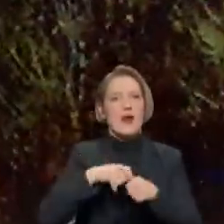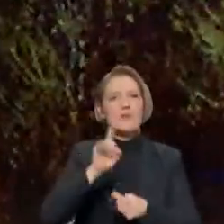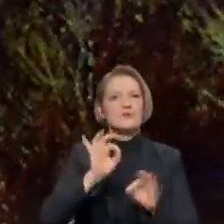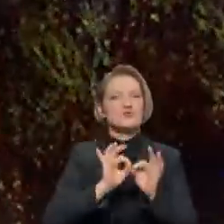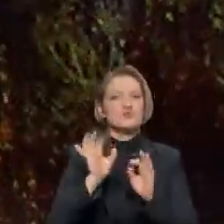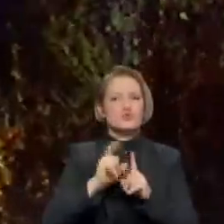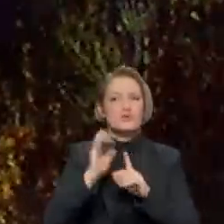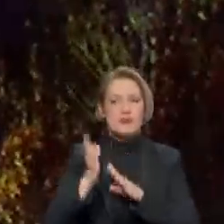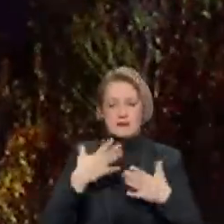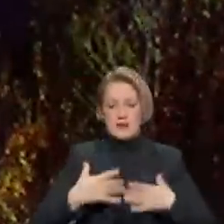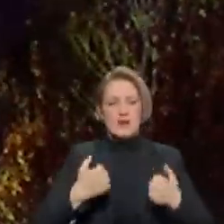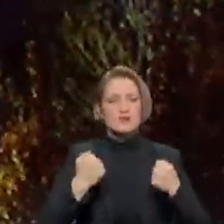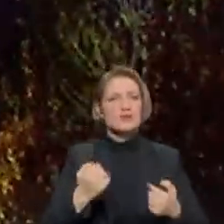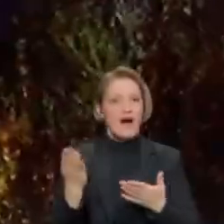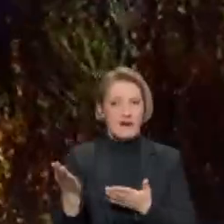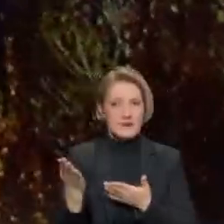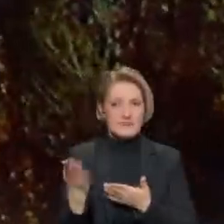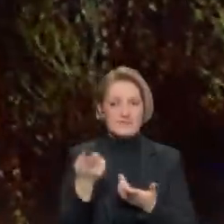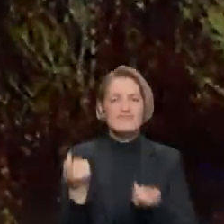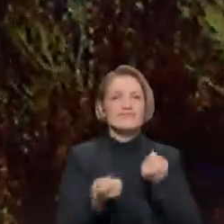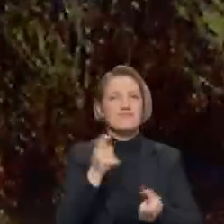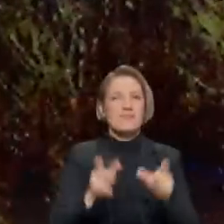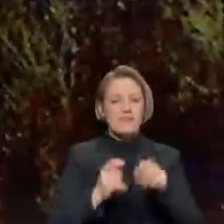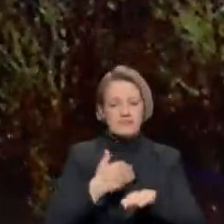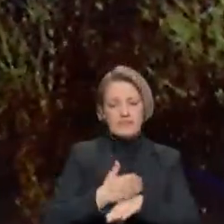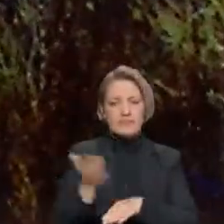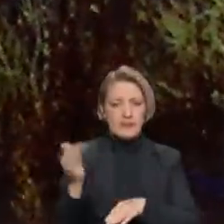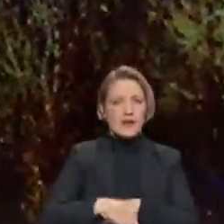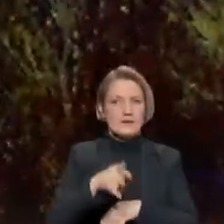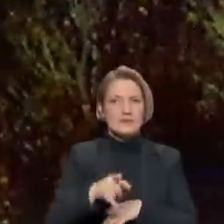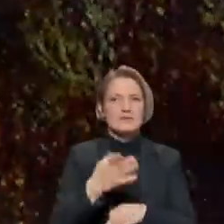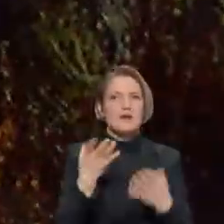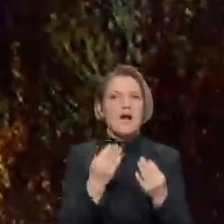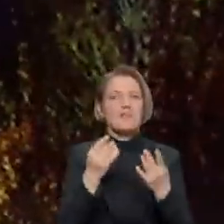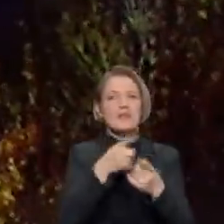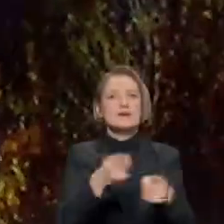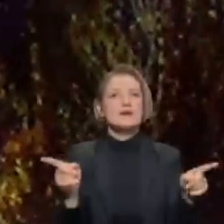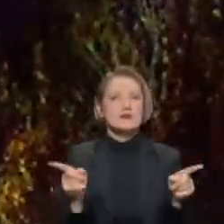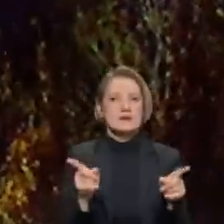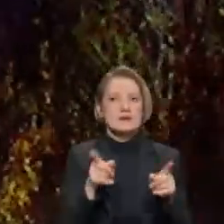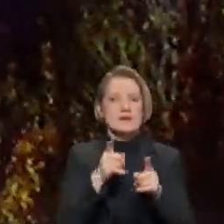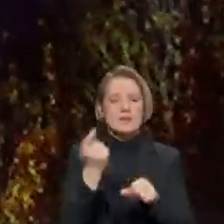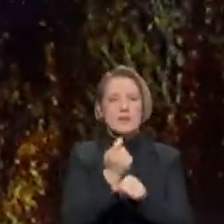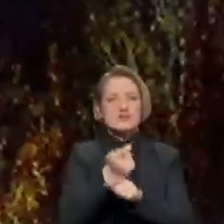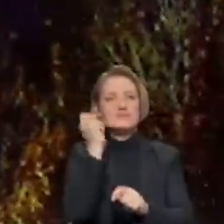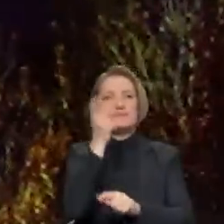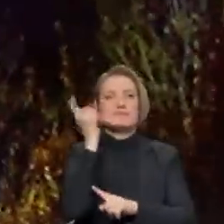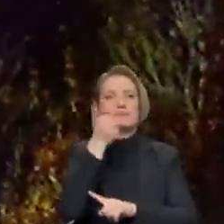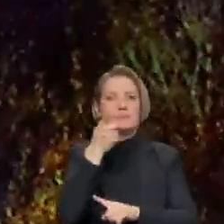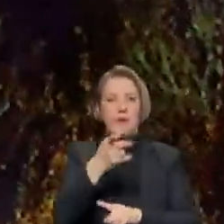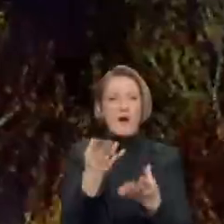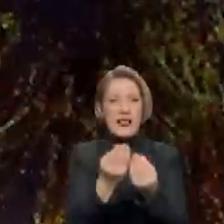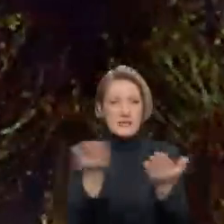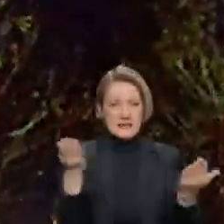durum var. Sağlıkçılar güya işte geç geldiler gerekçesiyle kalabalık onlara taşlarla saldırdı. Ve